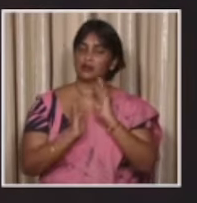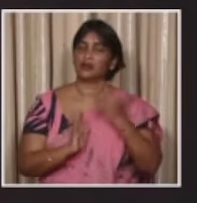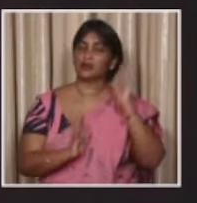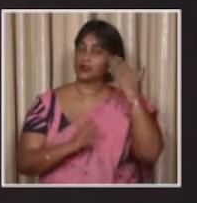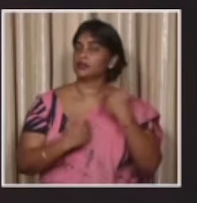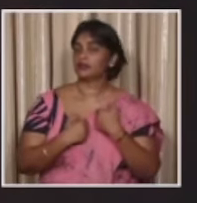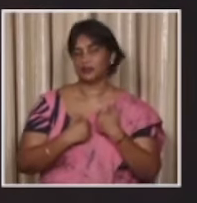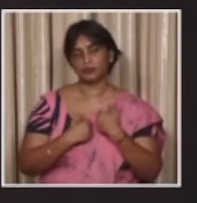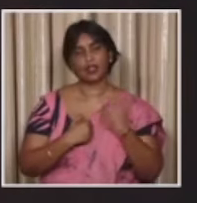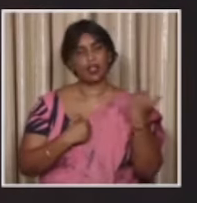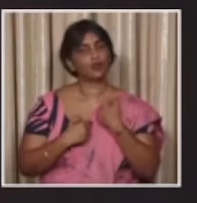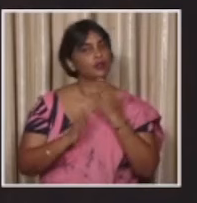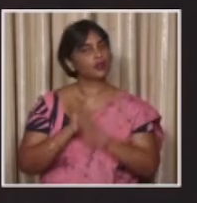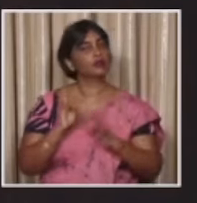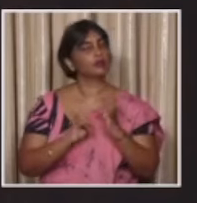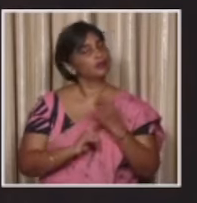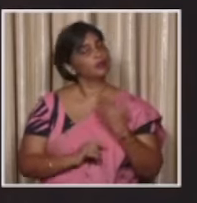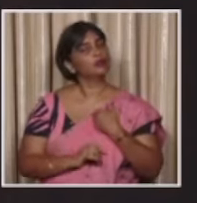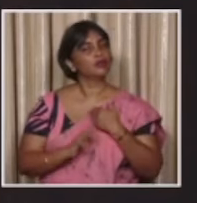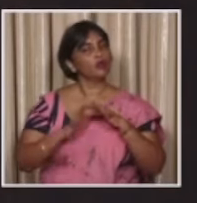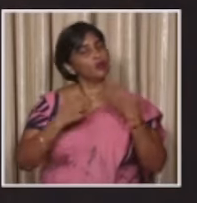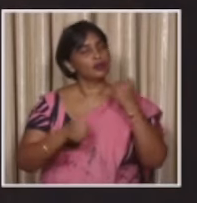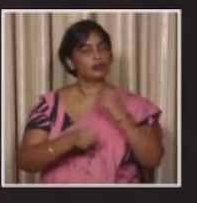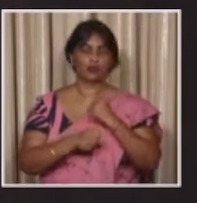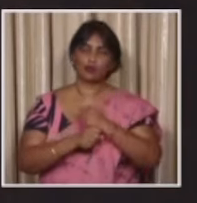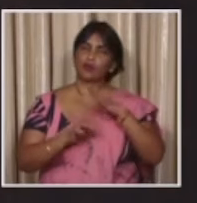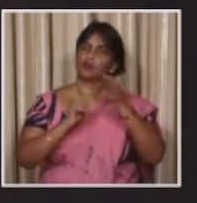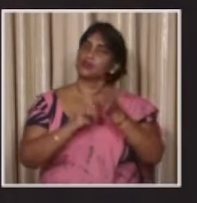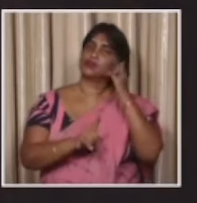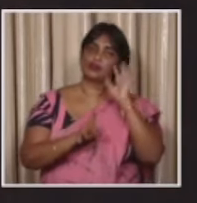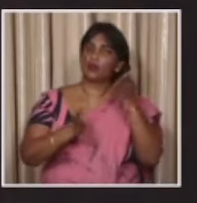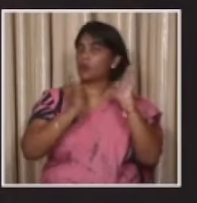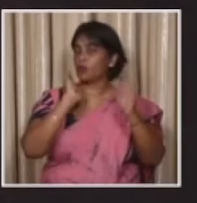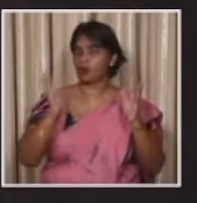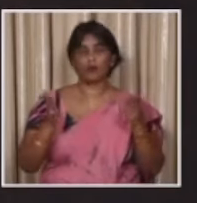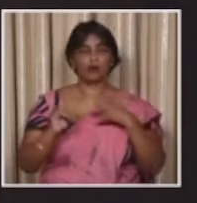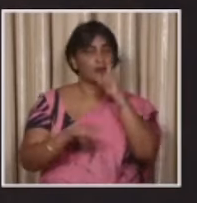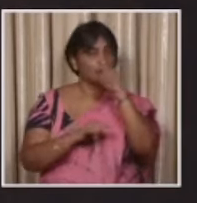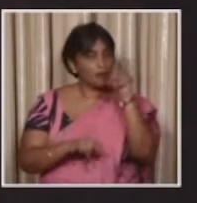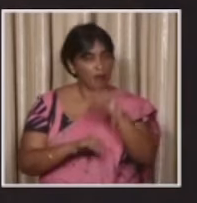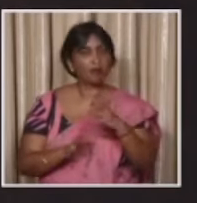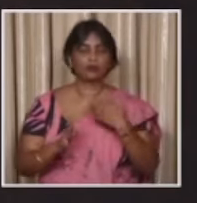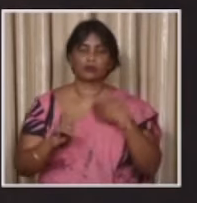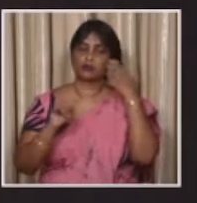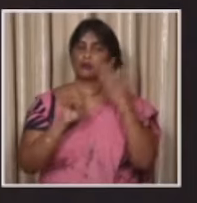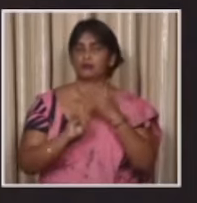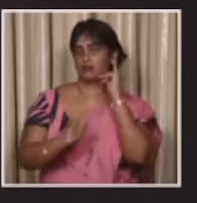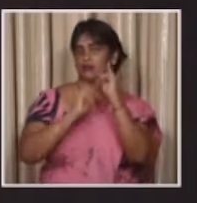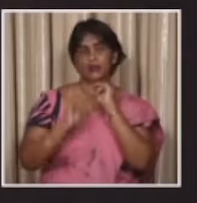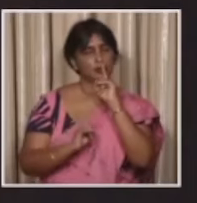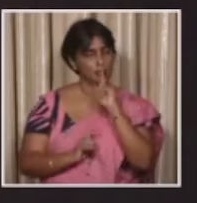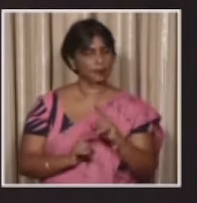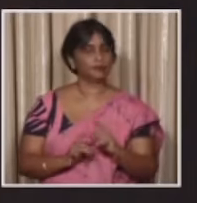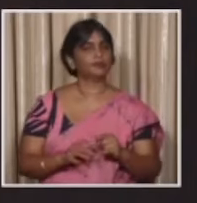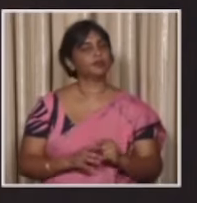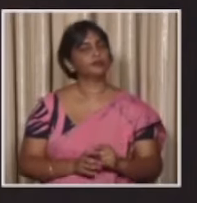මම නවක මන්ත්‍රීවරයෙක් විදිහට මොන රජයක් මොන ජනාධිපති කෙනෙක් කවුරු වැරද්දක් කරන ඒ සම්බන්ධයෙන් අපේ විවේචන තියෙනවා.